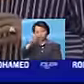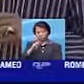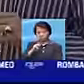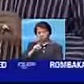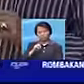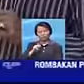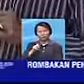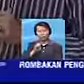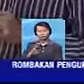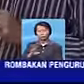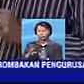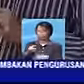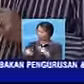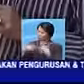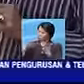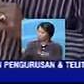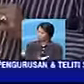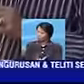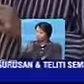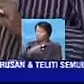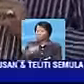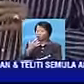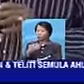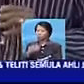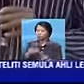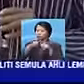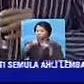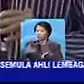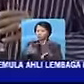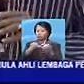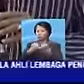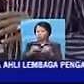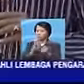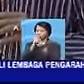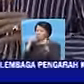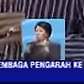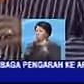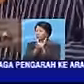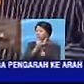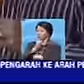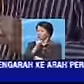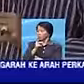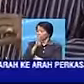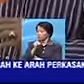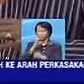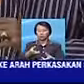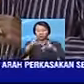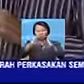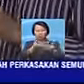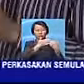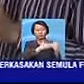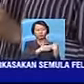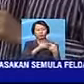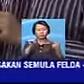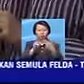Saleh mengenai bagaimana tugas atau mandat yang diberikan oleh Jabatan Kebajikan Masyarakat dan menyerahkan tanggungjawab ini